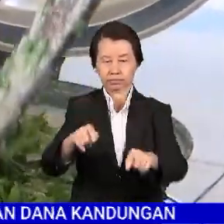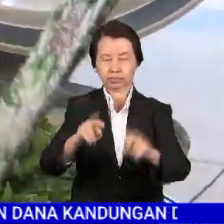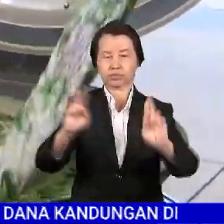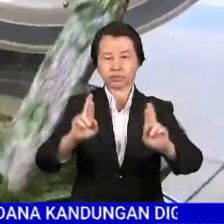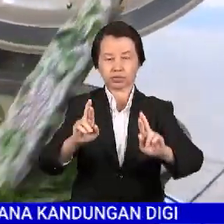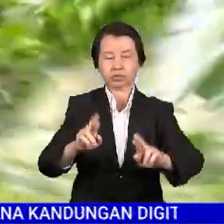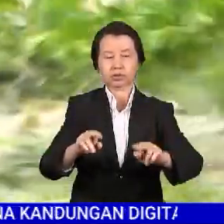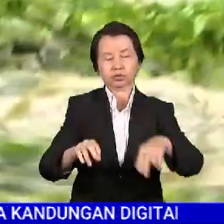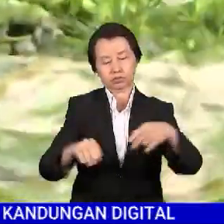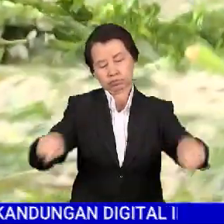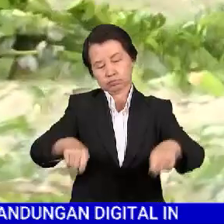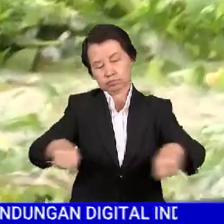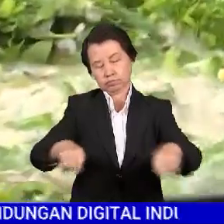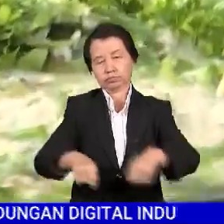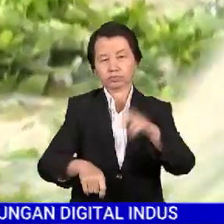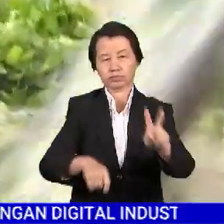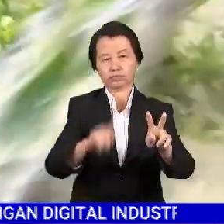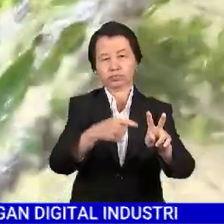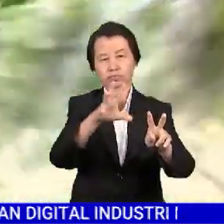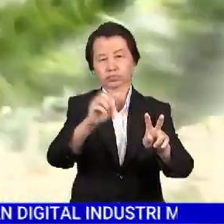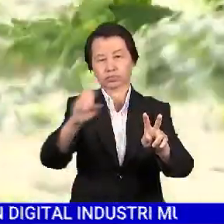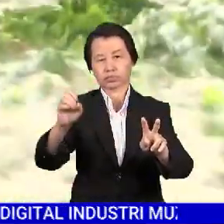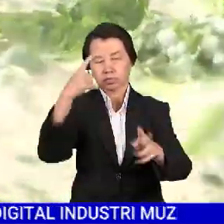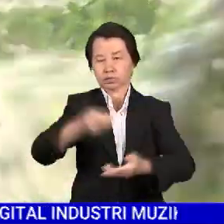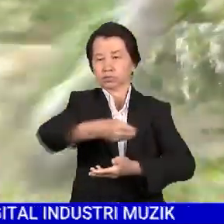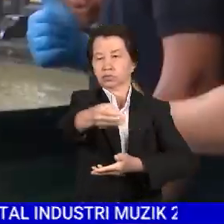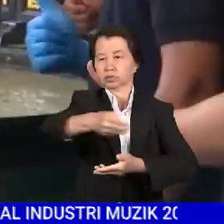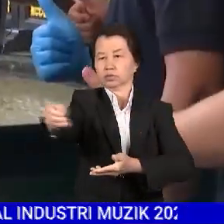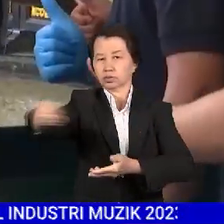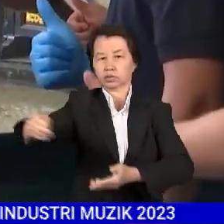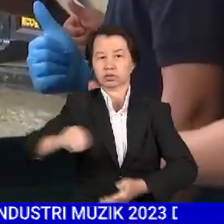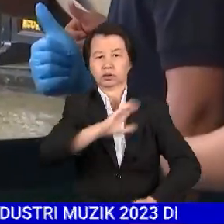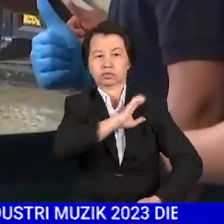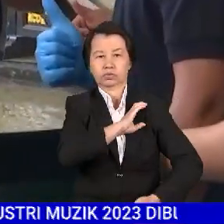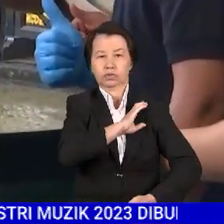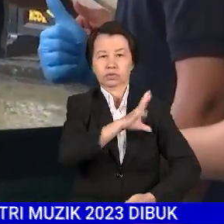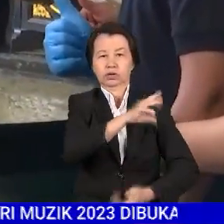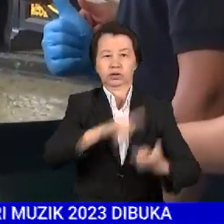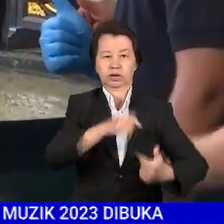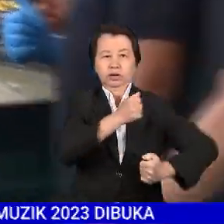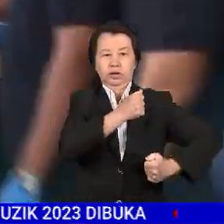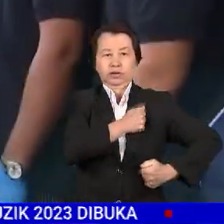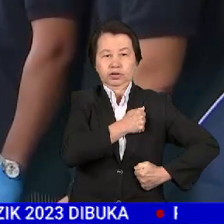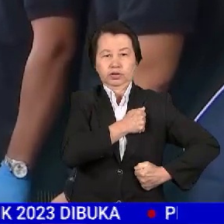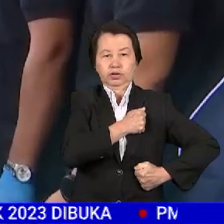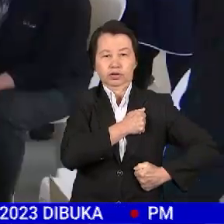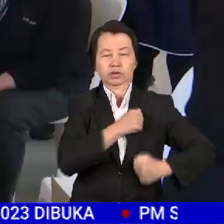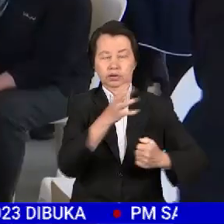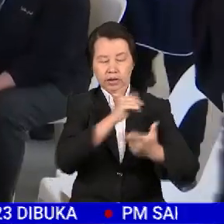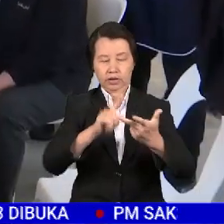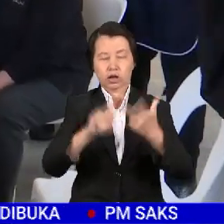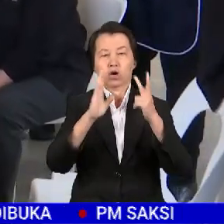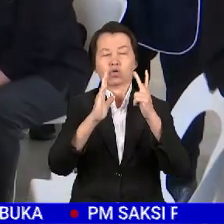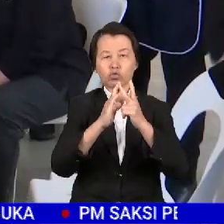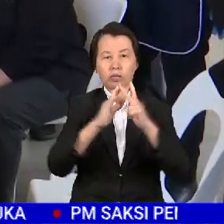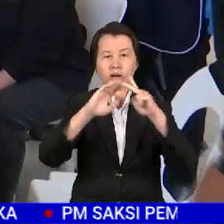menyiapkan 2,500 bekas bubur lambuk untuk diedar kepada anggota polis dan tentera serta rumah kebajikan